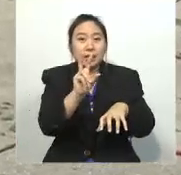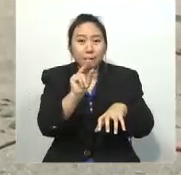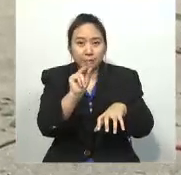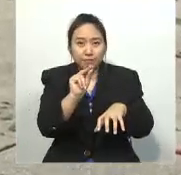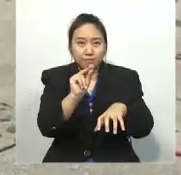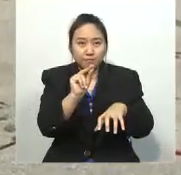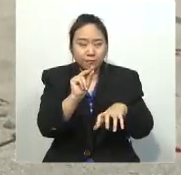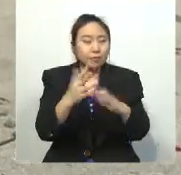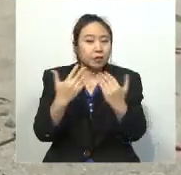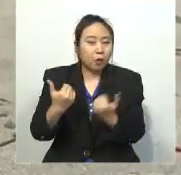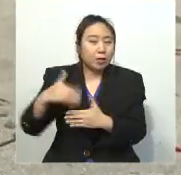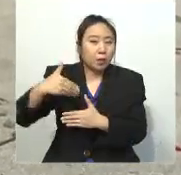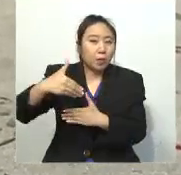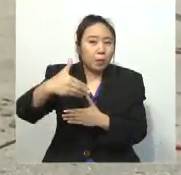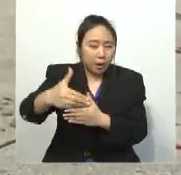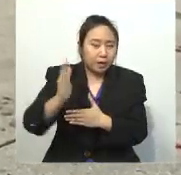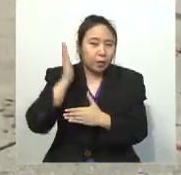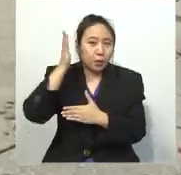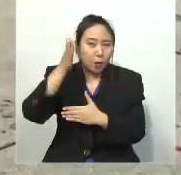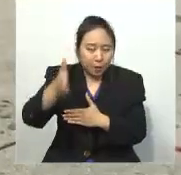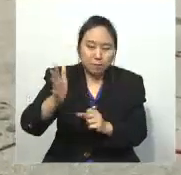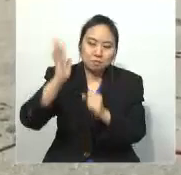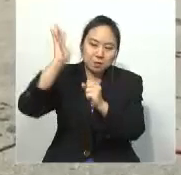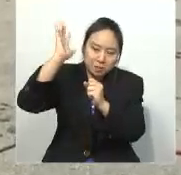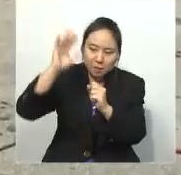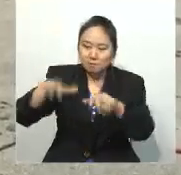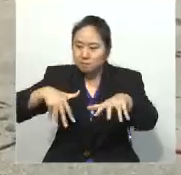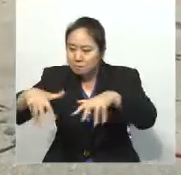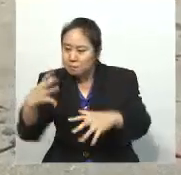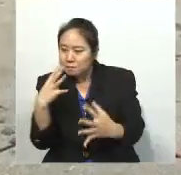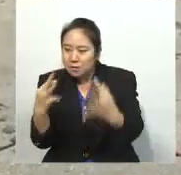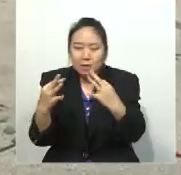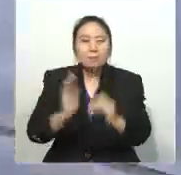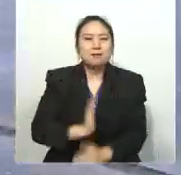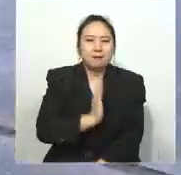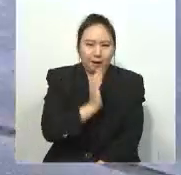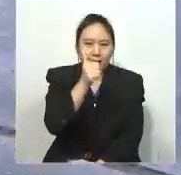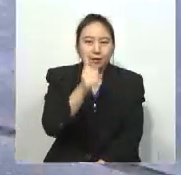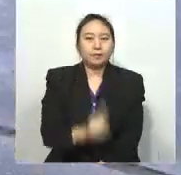ที่หลังจากนี้นะคะก็จะได้มีการลงพื้นที่หาเสียงอย่างเป็นทางการค่ะ